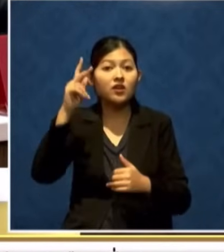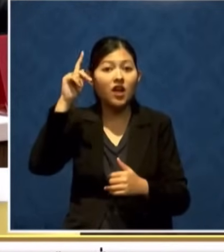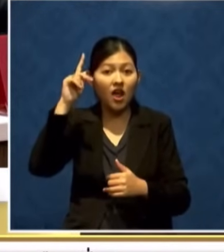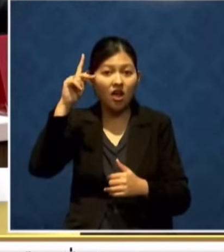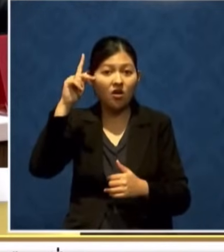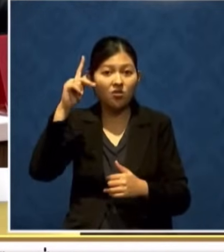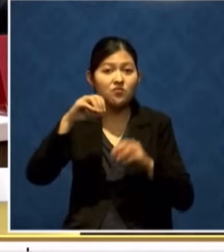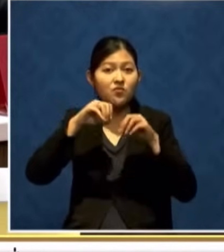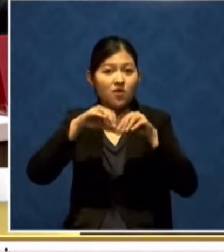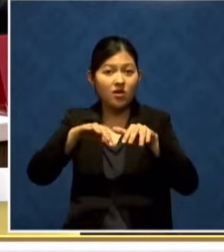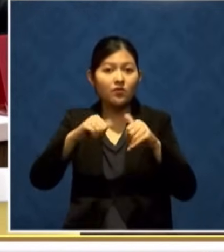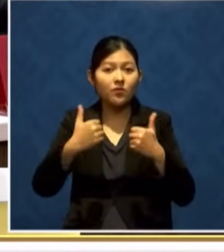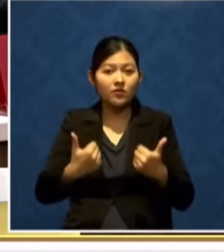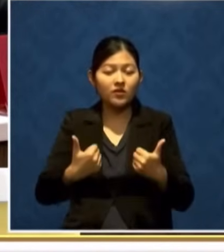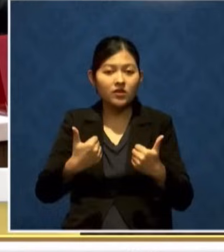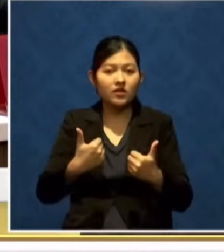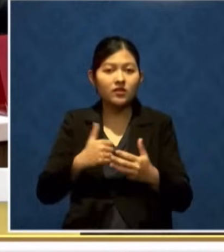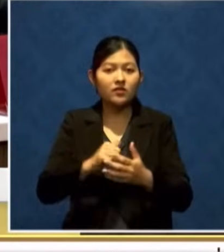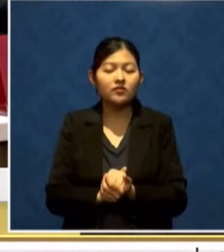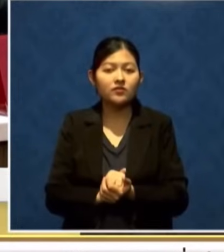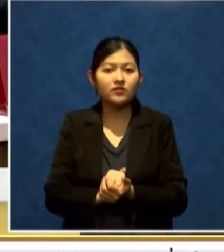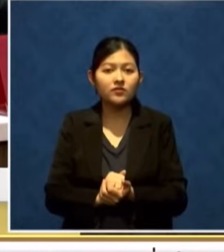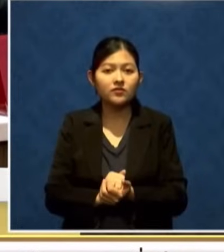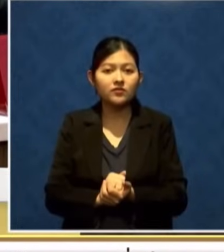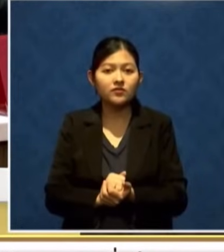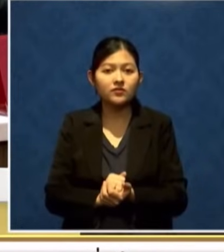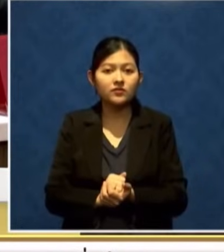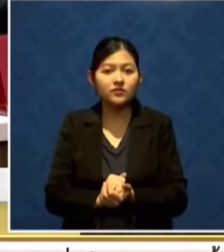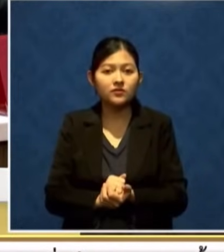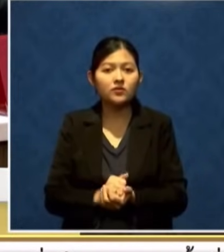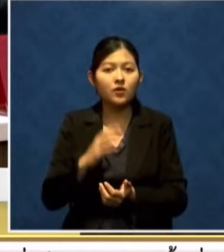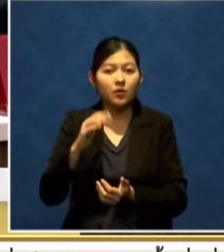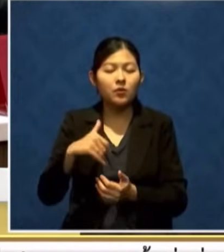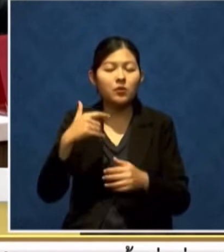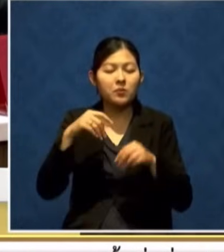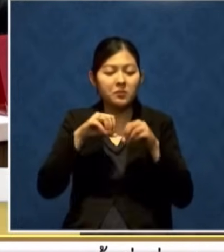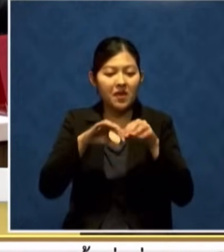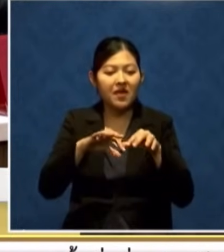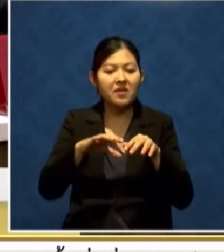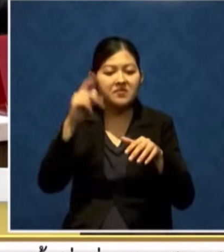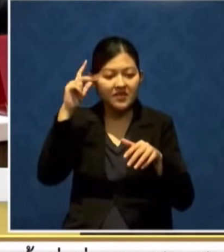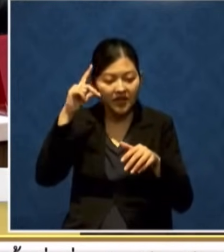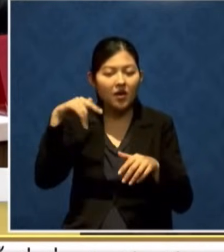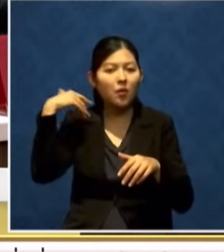สื่อทุกกระแสมาเป็นเวลานาน